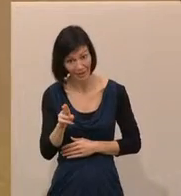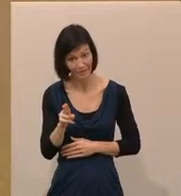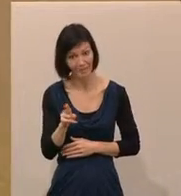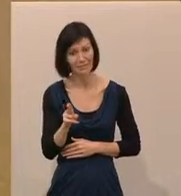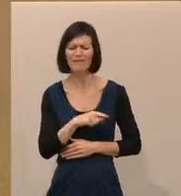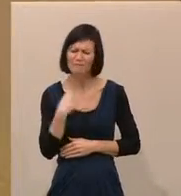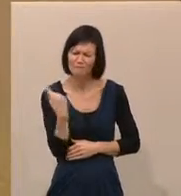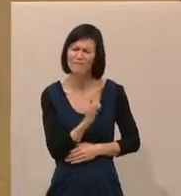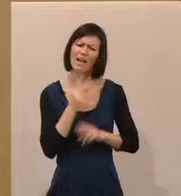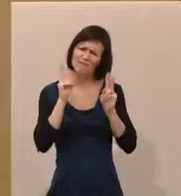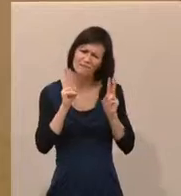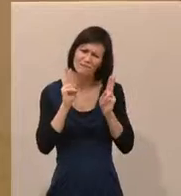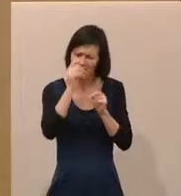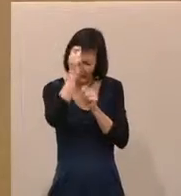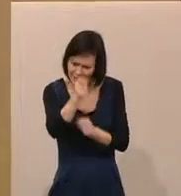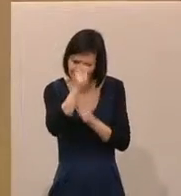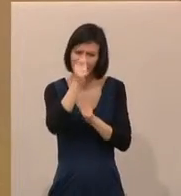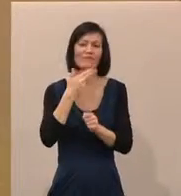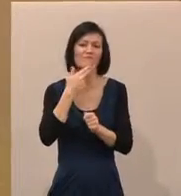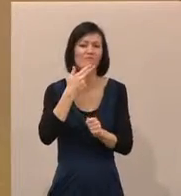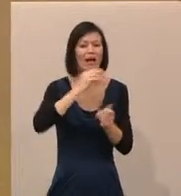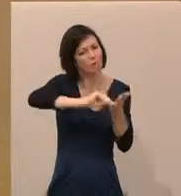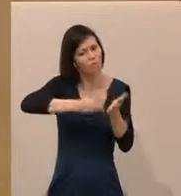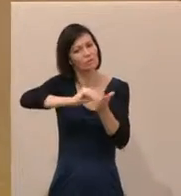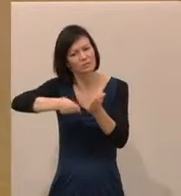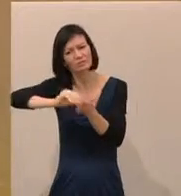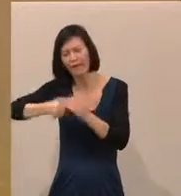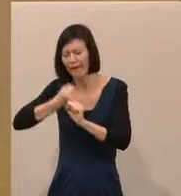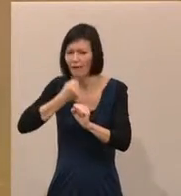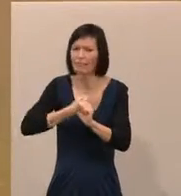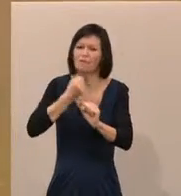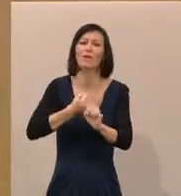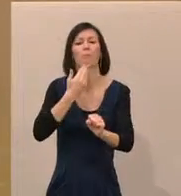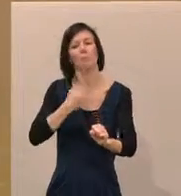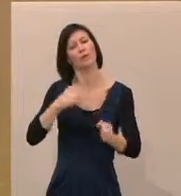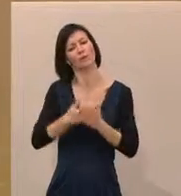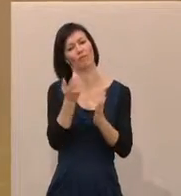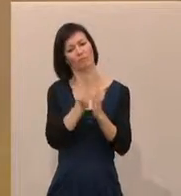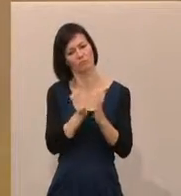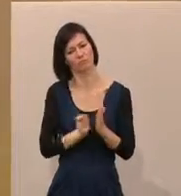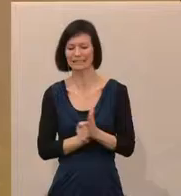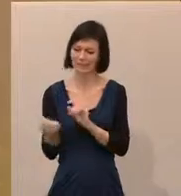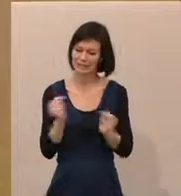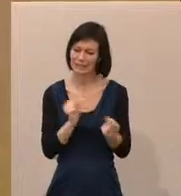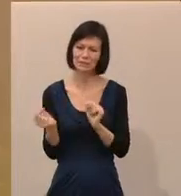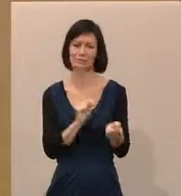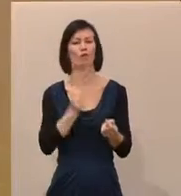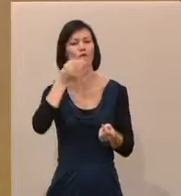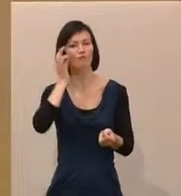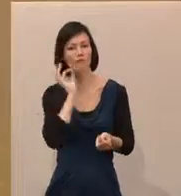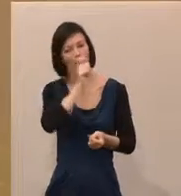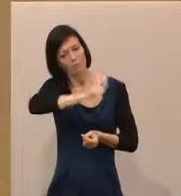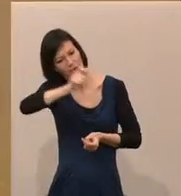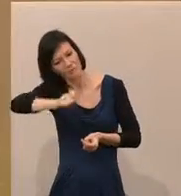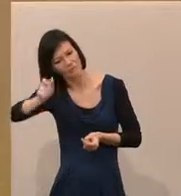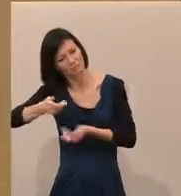den Unterschreibenden schuldig, diese neuen Forderungen so diskutieren, dass sie den Frauen ein Bild vermitteln, dass